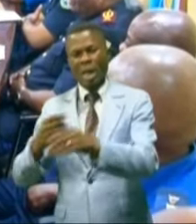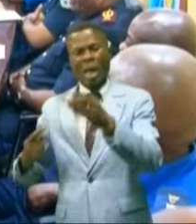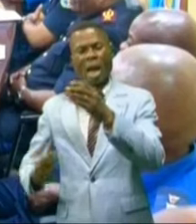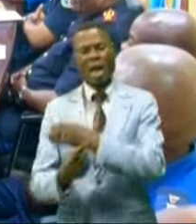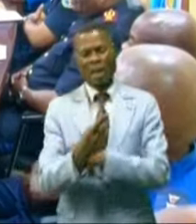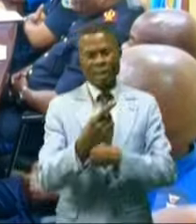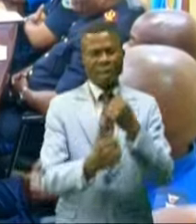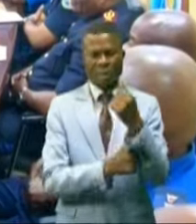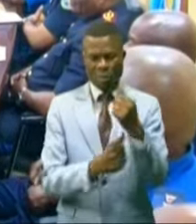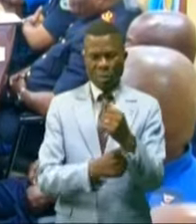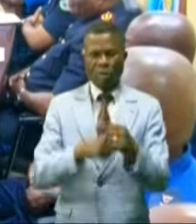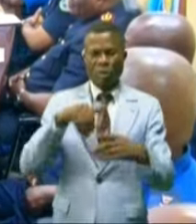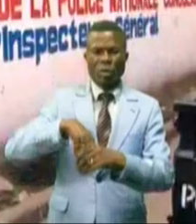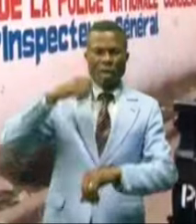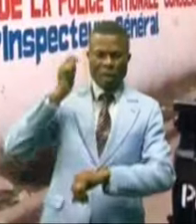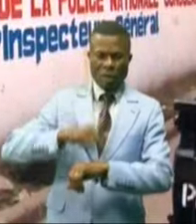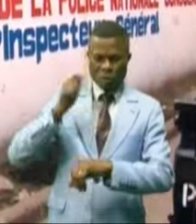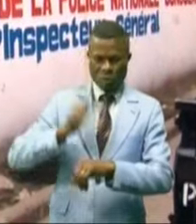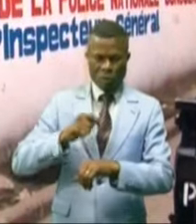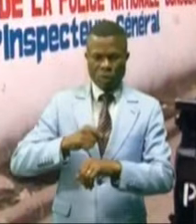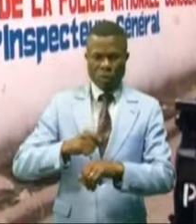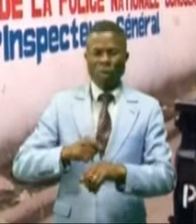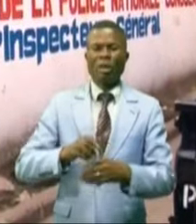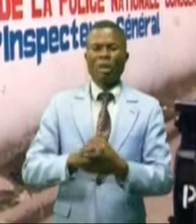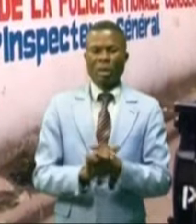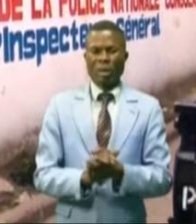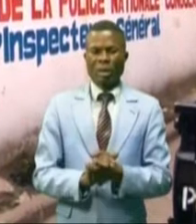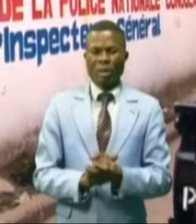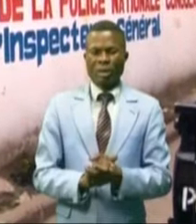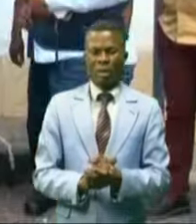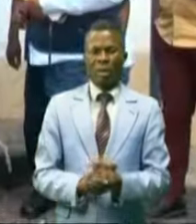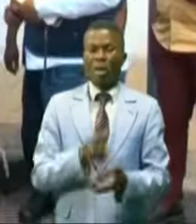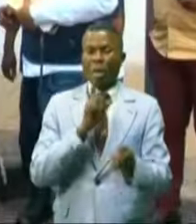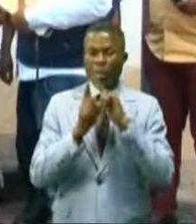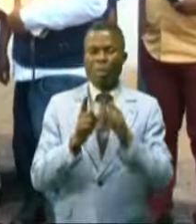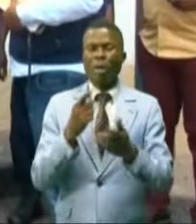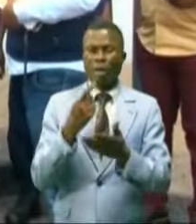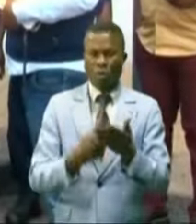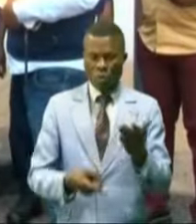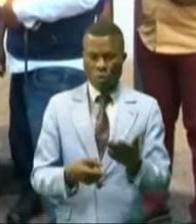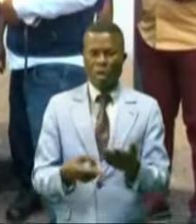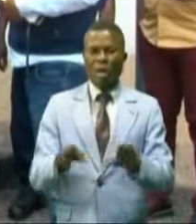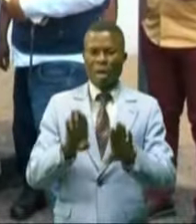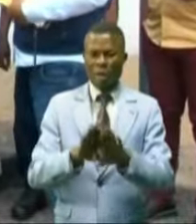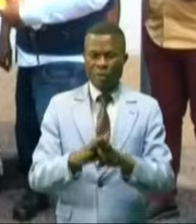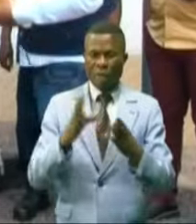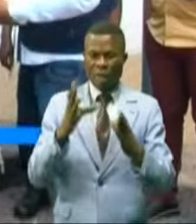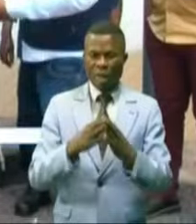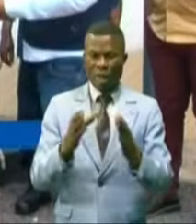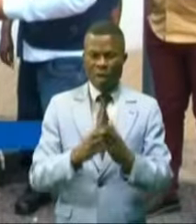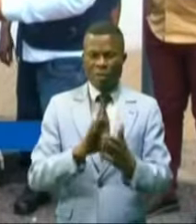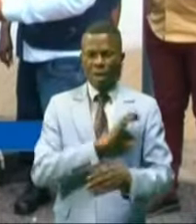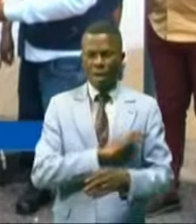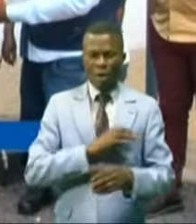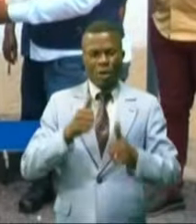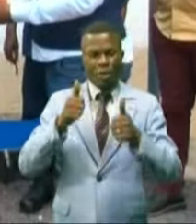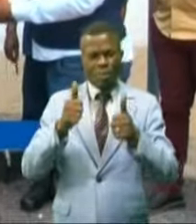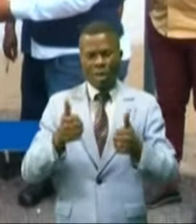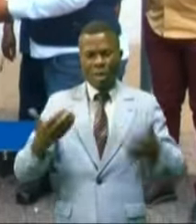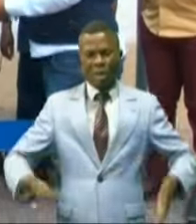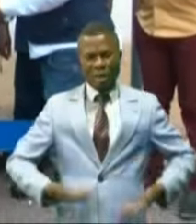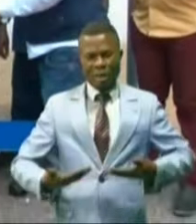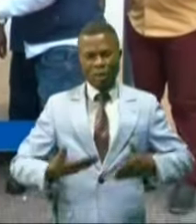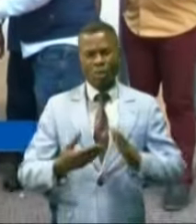bavures policières devant les juridictions compétentes. Des échanges qui se sont clôturés dans un climat propice